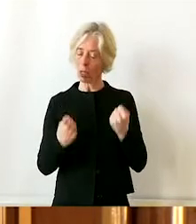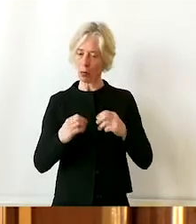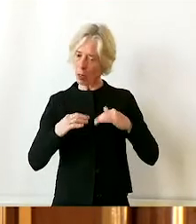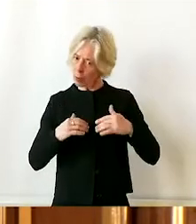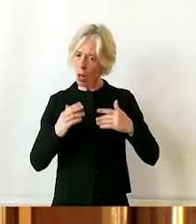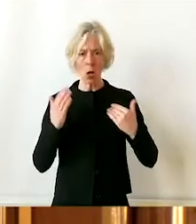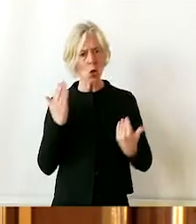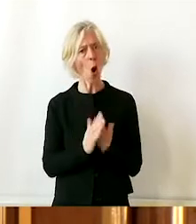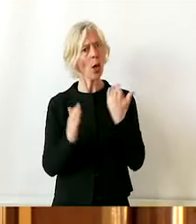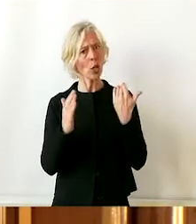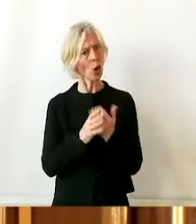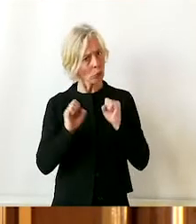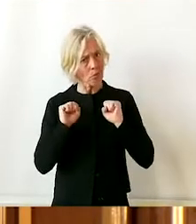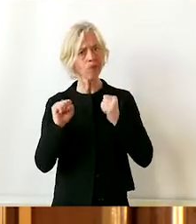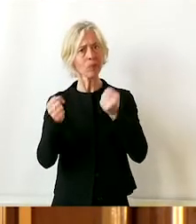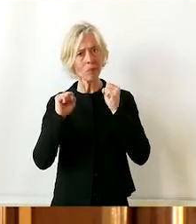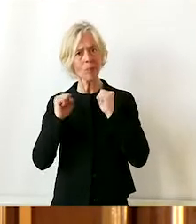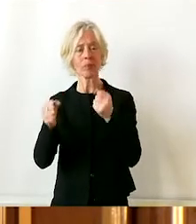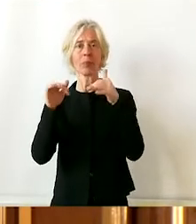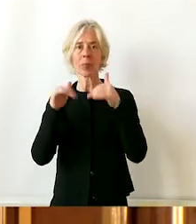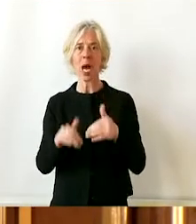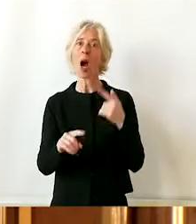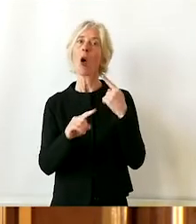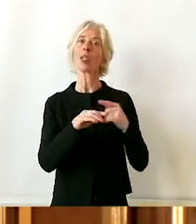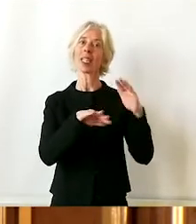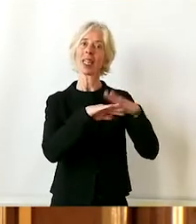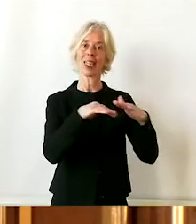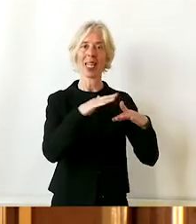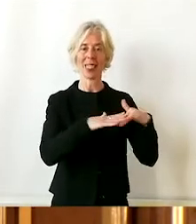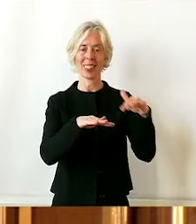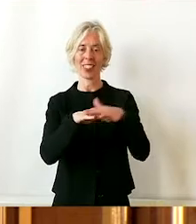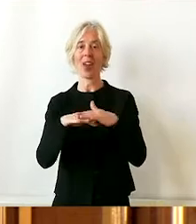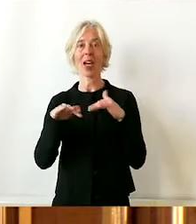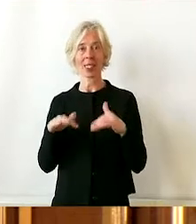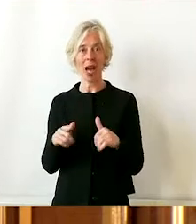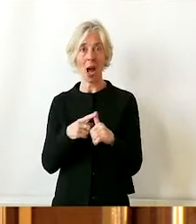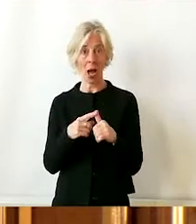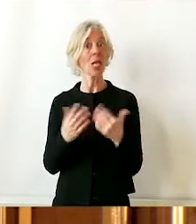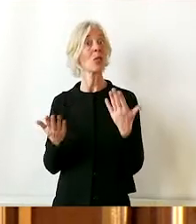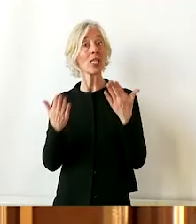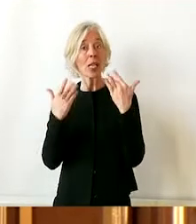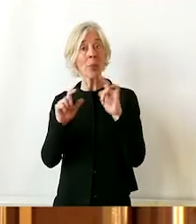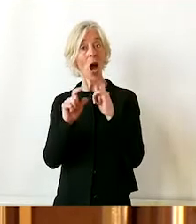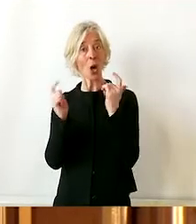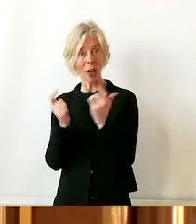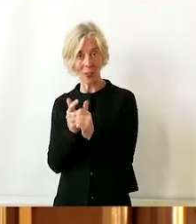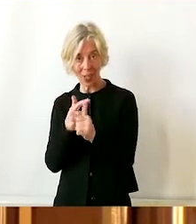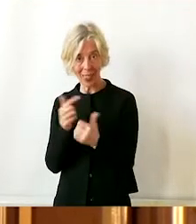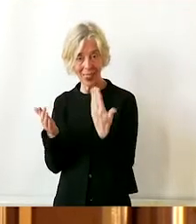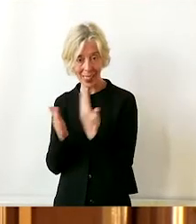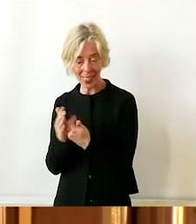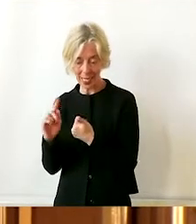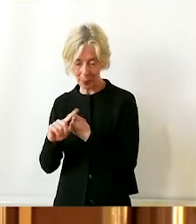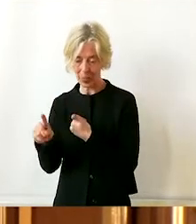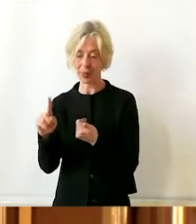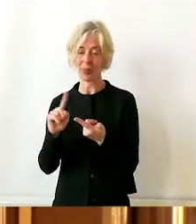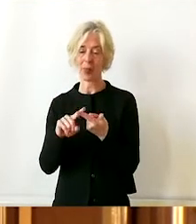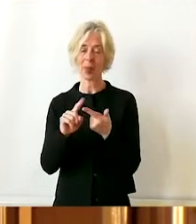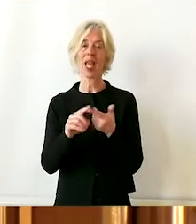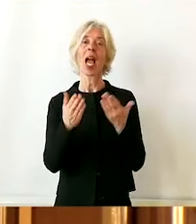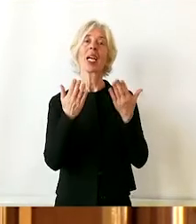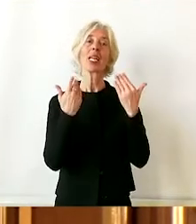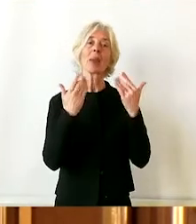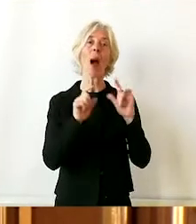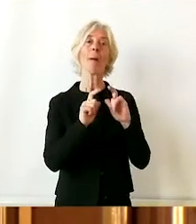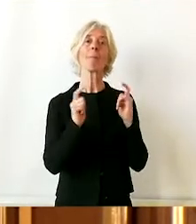wie gesagt, die Augsburger Klimakonferenz, die ich vorher gerade schon erwähnt habe, aber es ist auch der Klimabeirat. Es ist der Nachhaltigkeitstag bei A